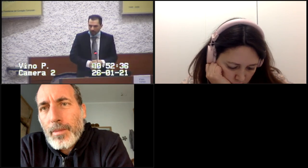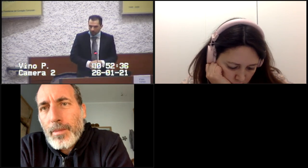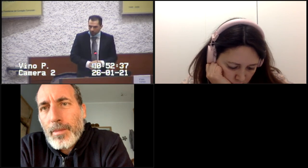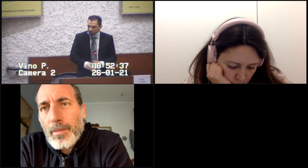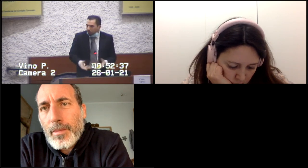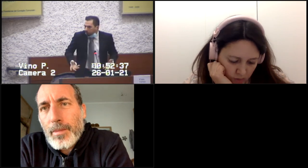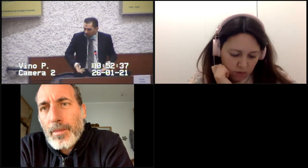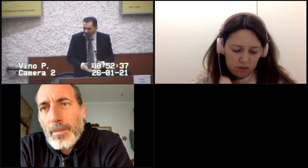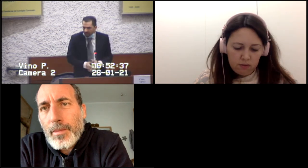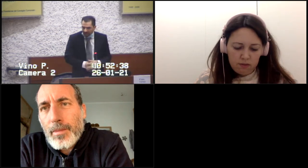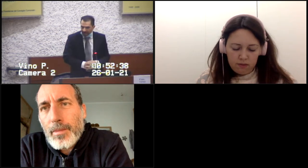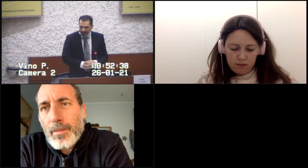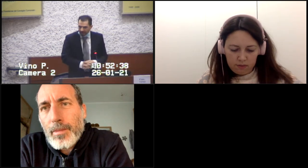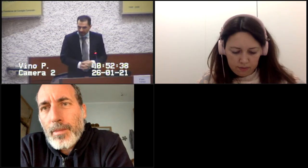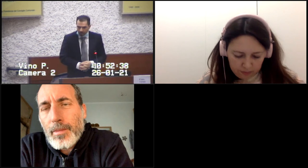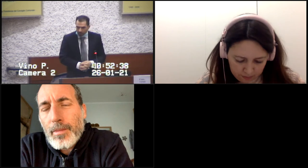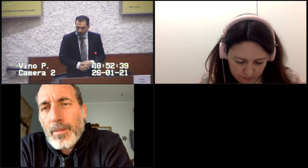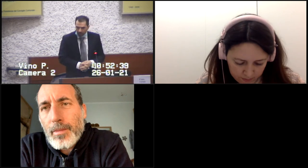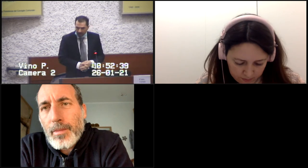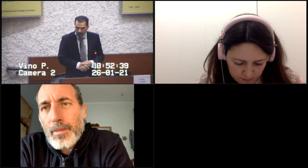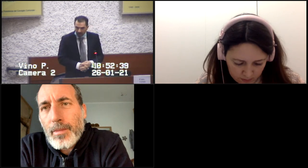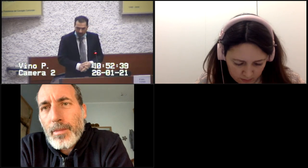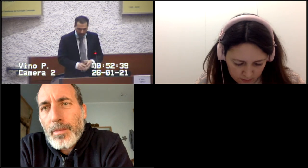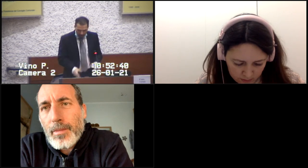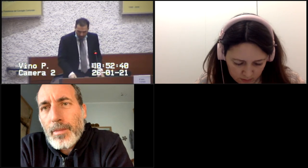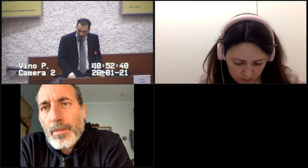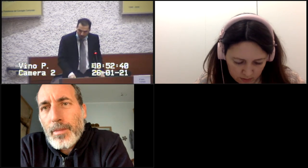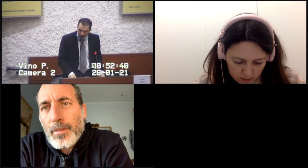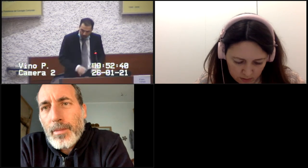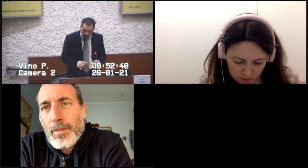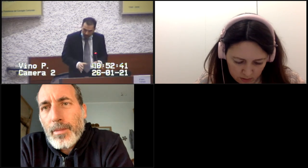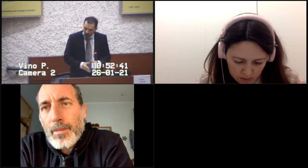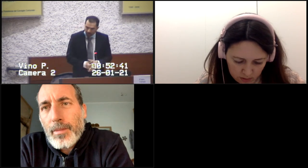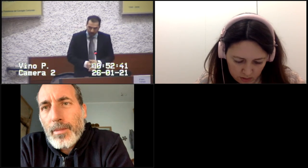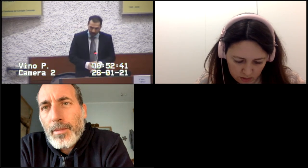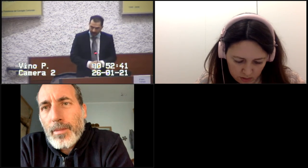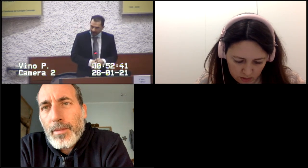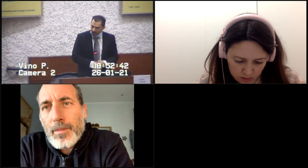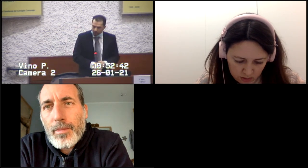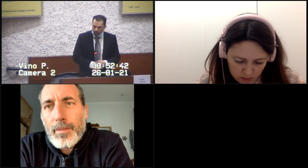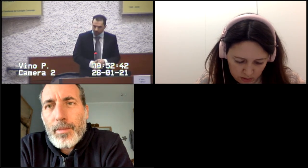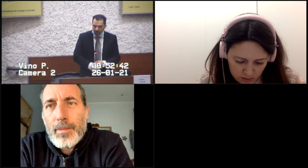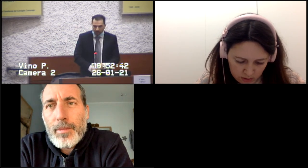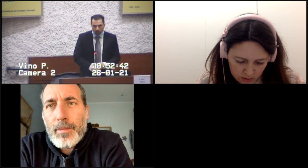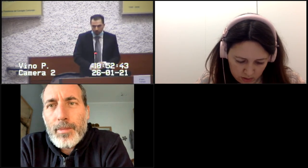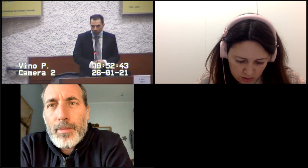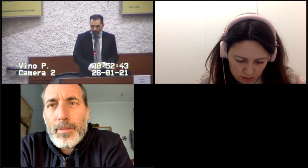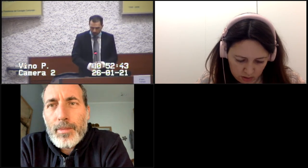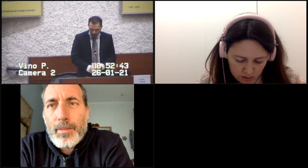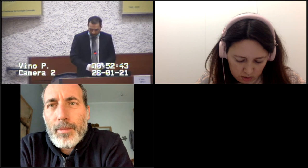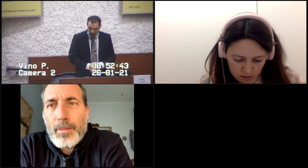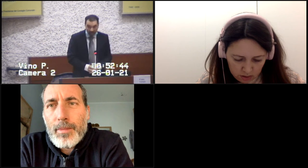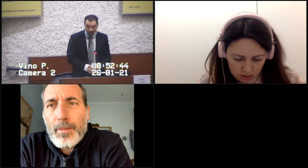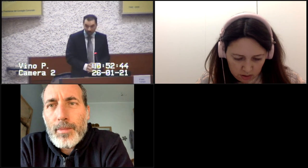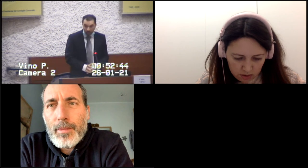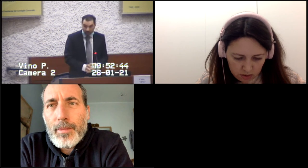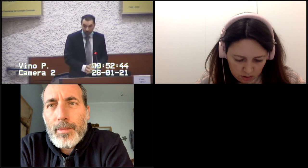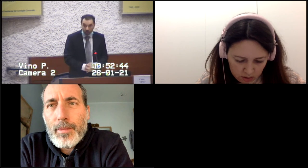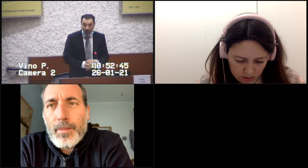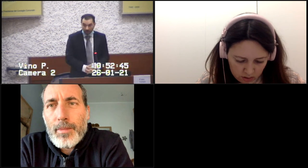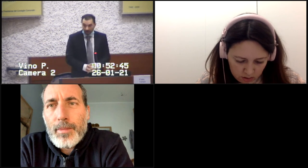quel momento avvallata da parte di tutti quanti. Detto questo, ripeto, non mi porta alla discussione su un tema